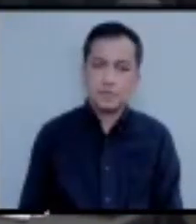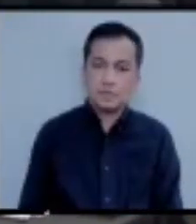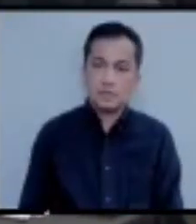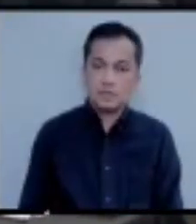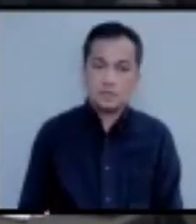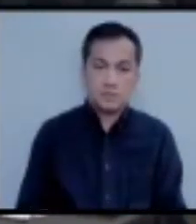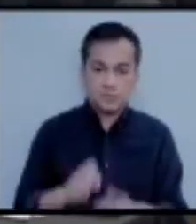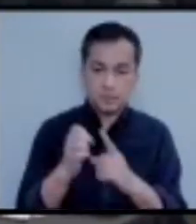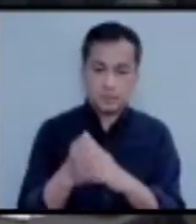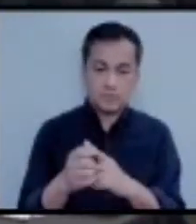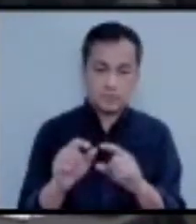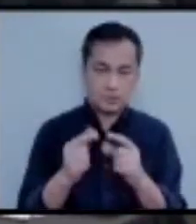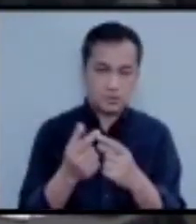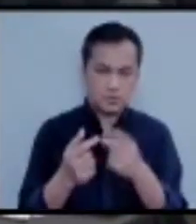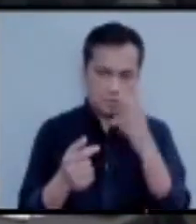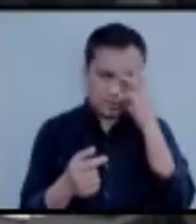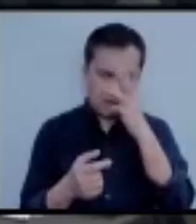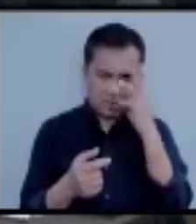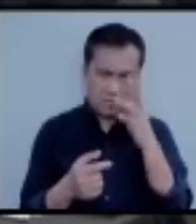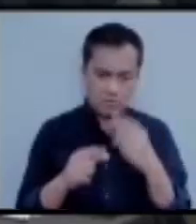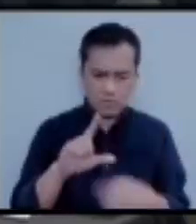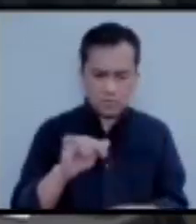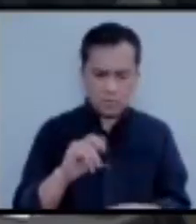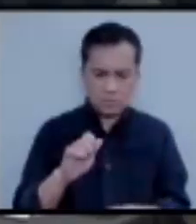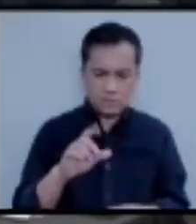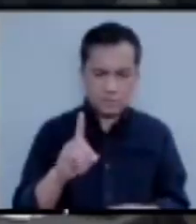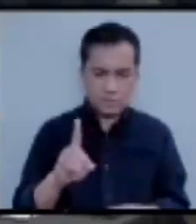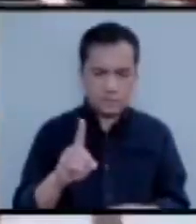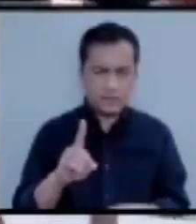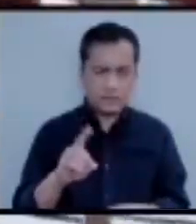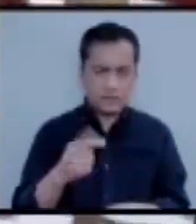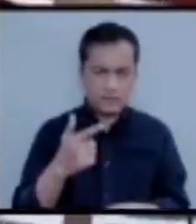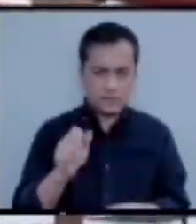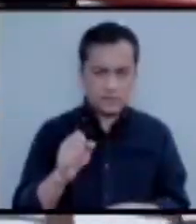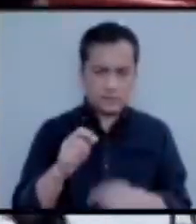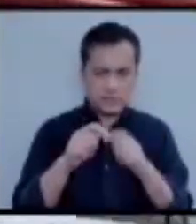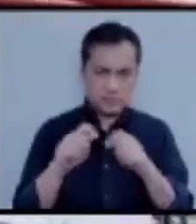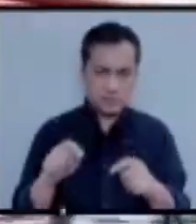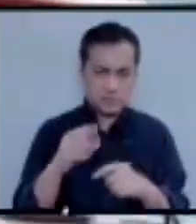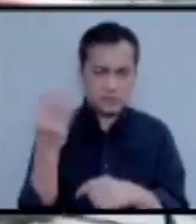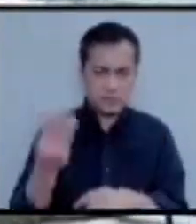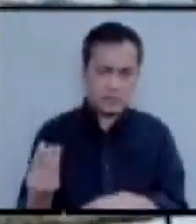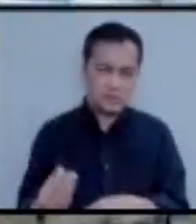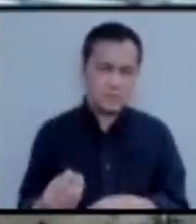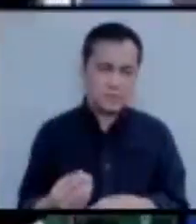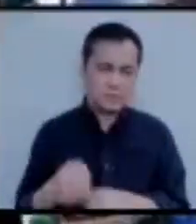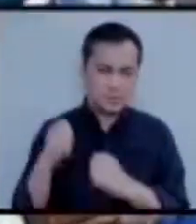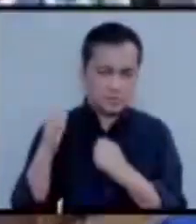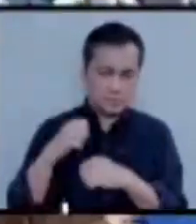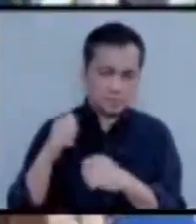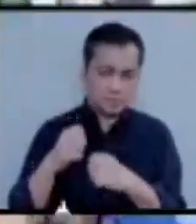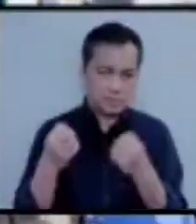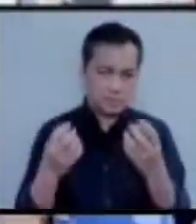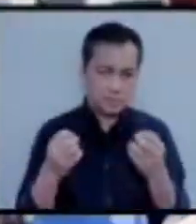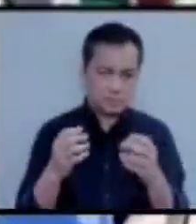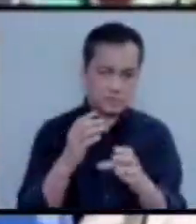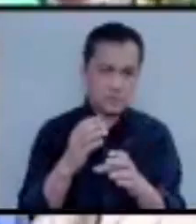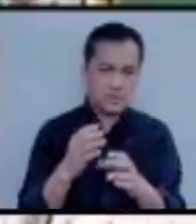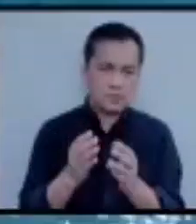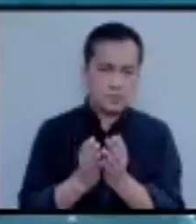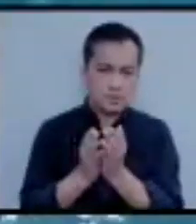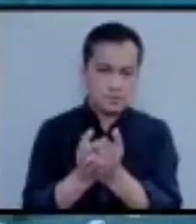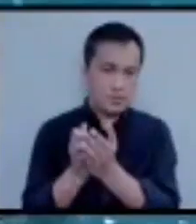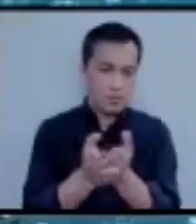sa pagtatayo ng liquefied natural gas terminal sa Batangas City at inaasahang pagdami na sasakyang pandagat na may